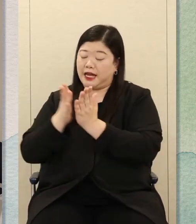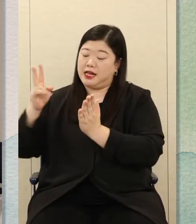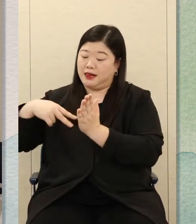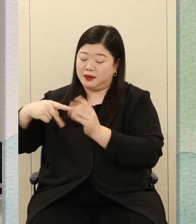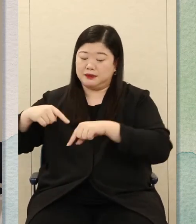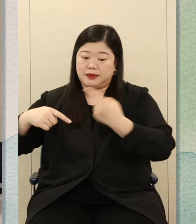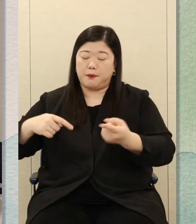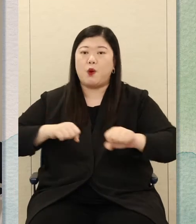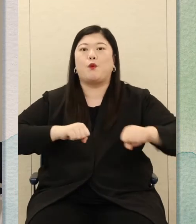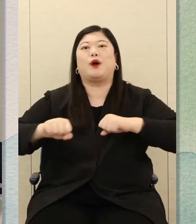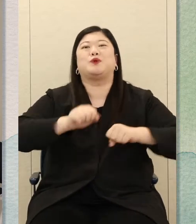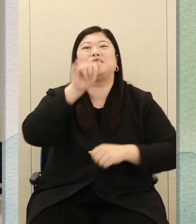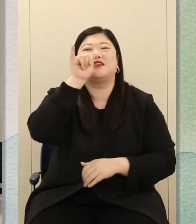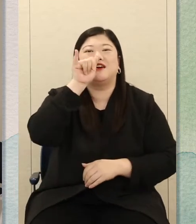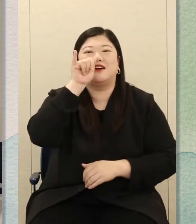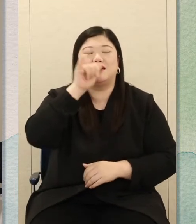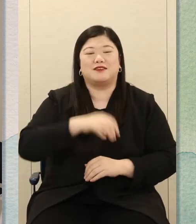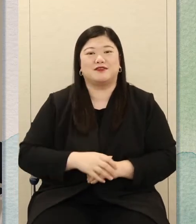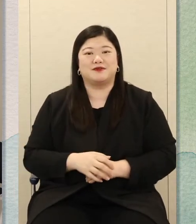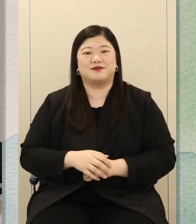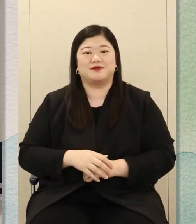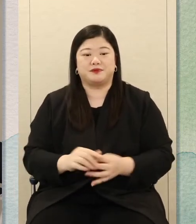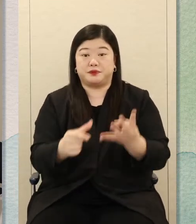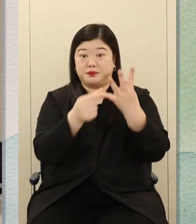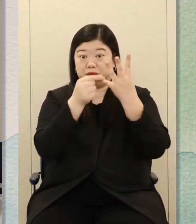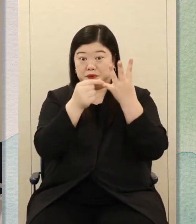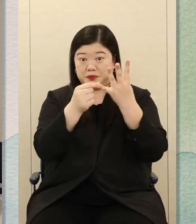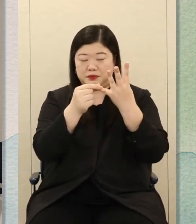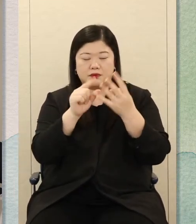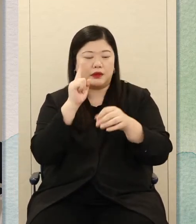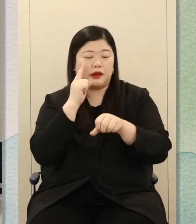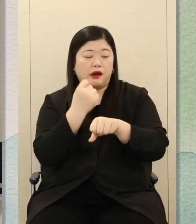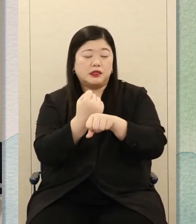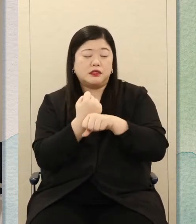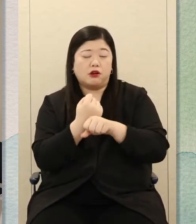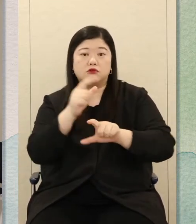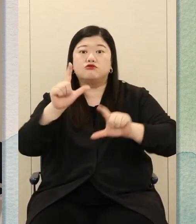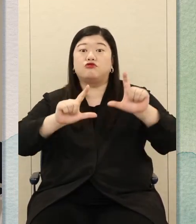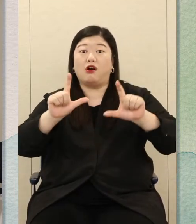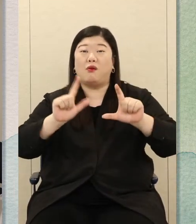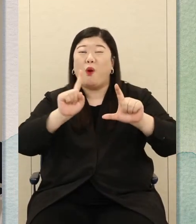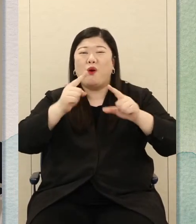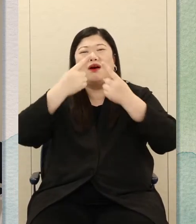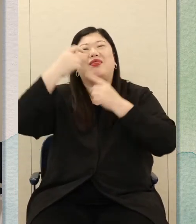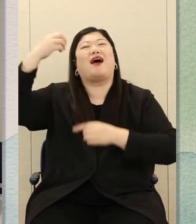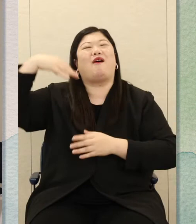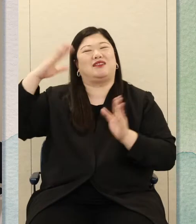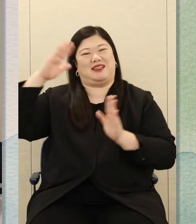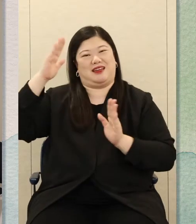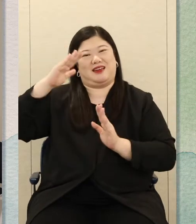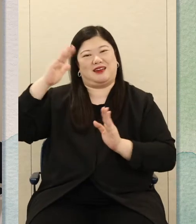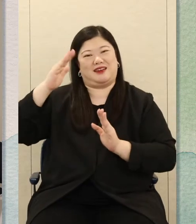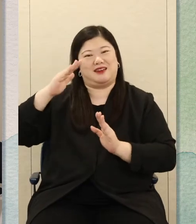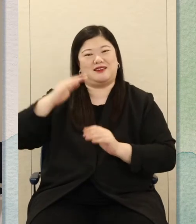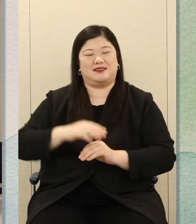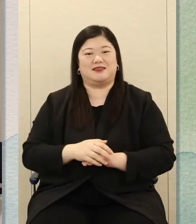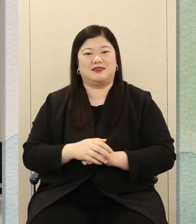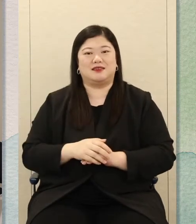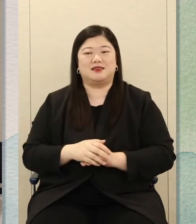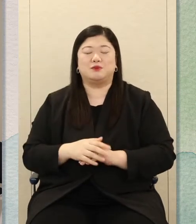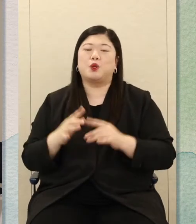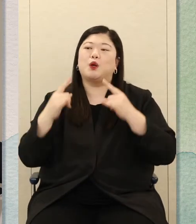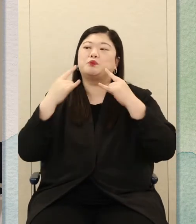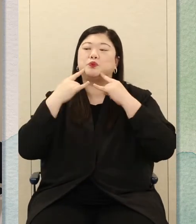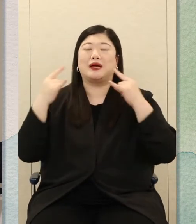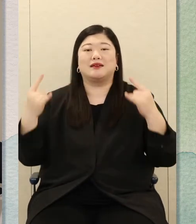독서 공동체이고요. 그다음에 이제 연구형 독서 공동체가 있는데 이거 주로 대학원생들이 많이 해요. 프랑스 철학